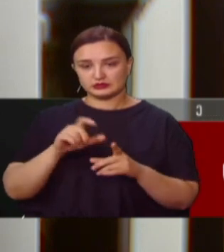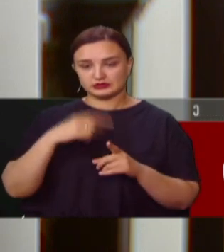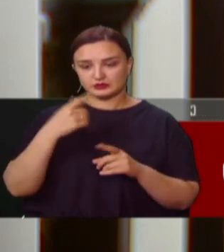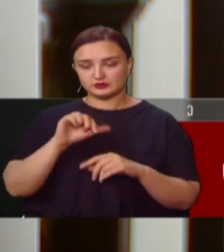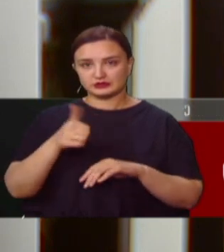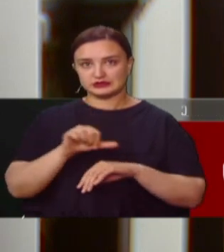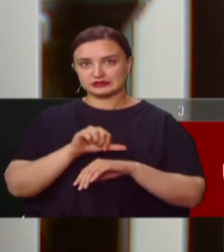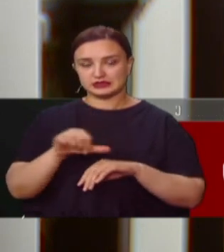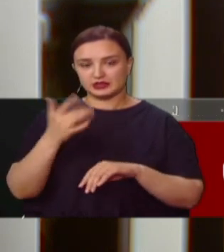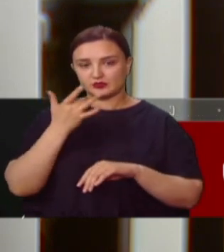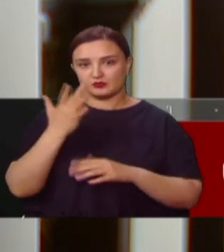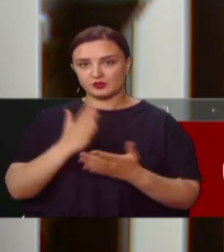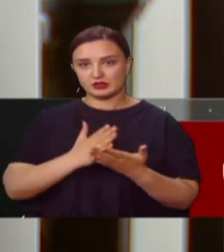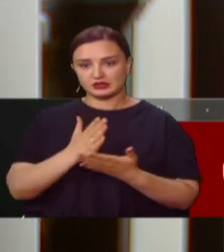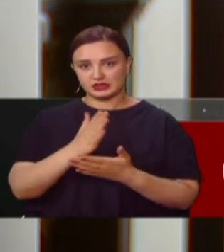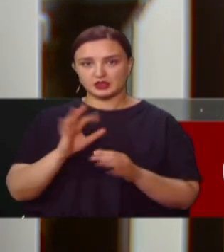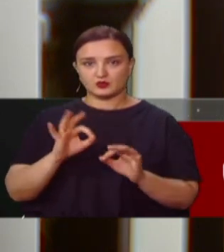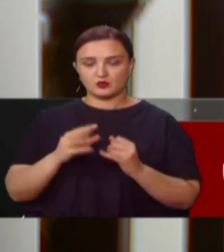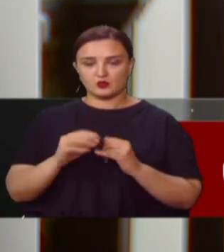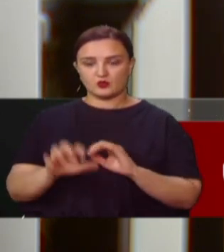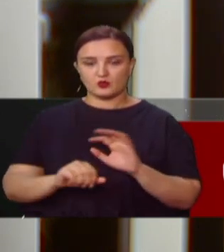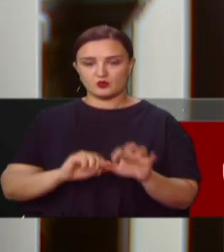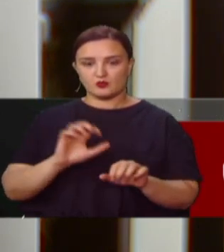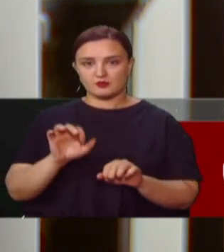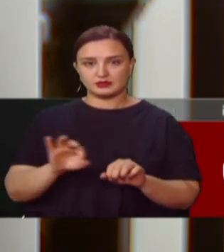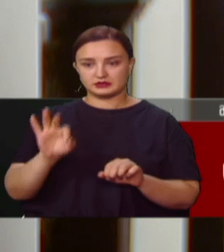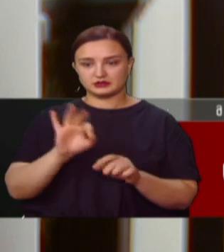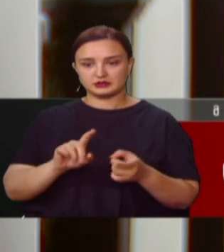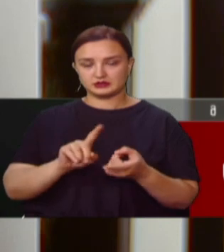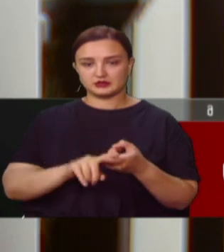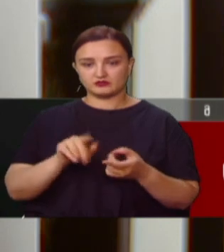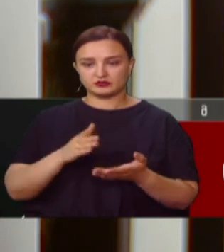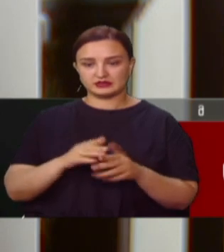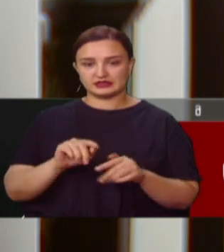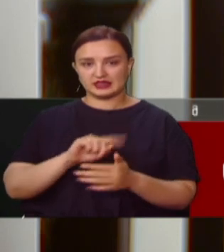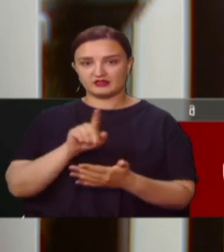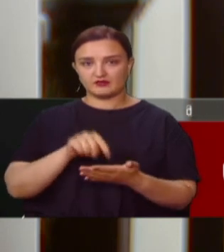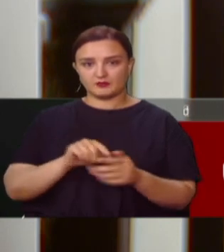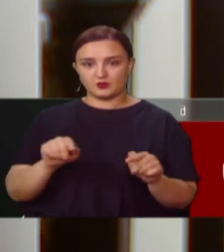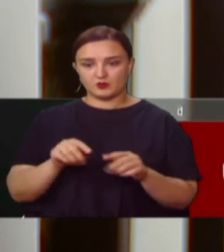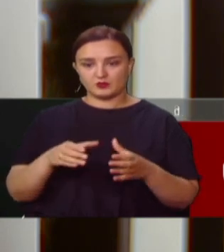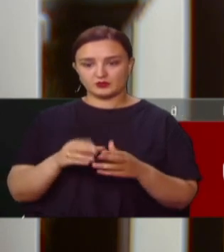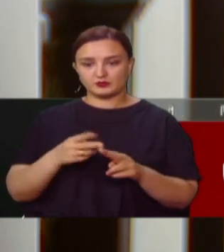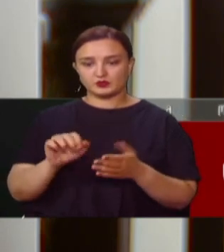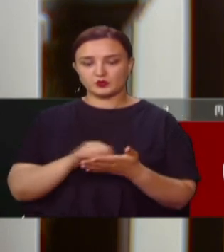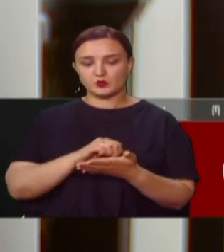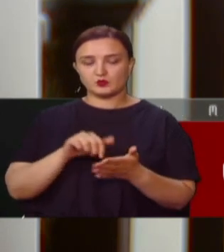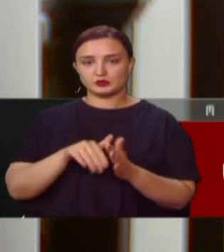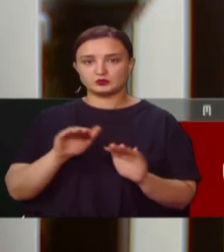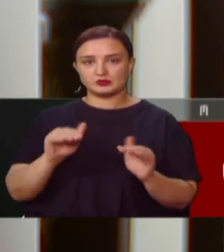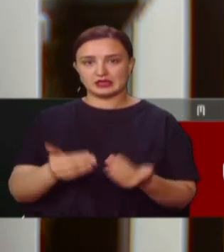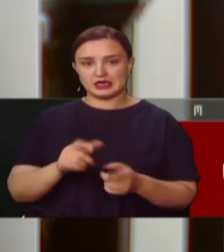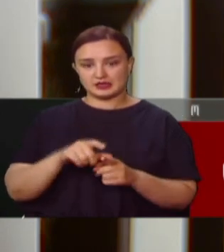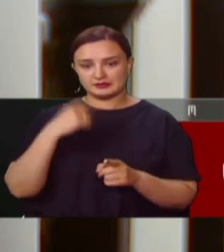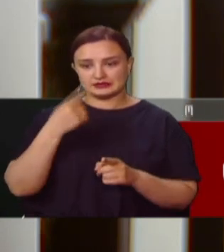საგარეო პოლიტიკაზე, ასევე ოკუპაციაზე. სწორედ ოკუპაციასთან მიმართებაში აქვს კითხვები ოპოზიციას. ისინი ამბობენ, რომ დოკუმენტში უფრო ნაკლებად არის